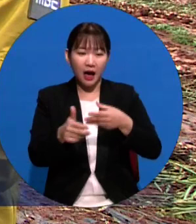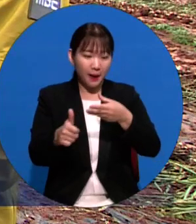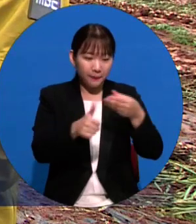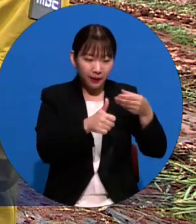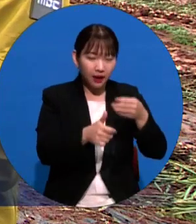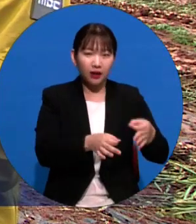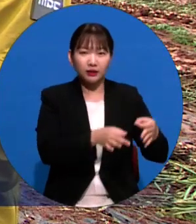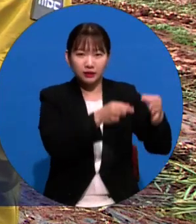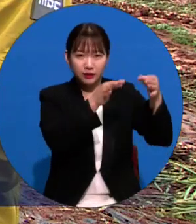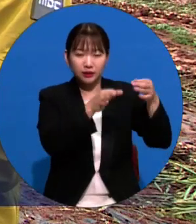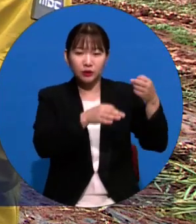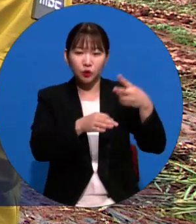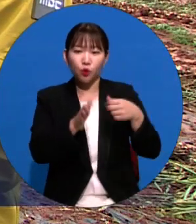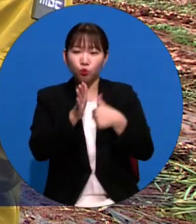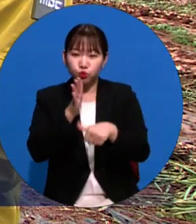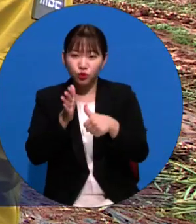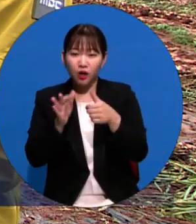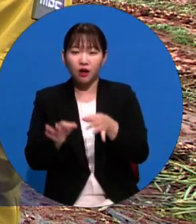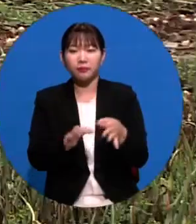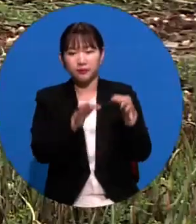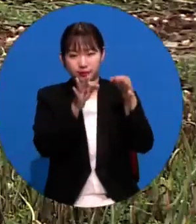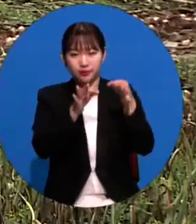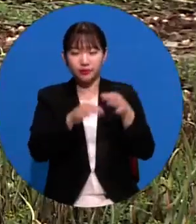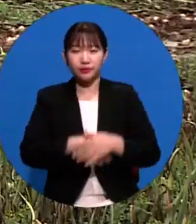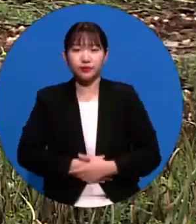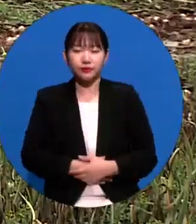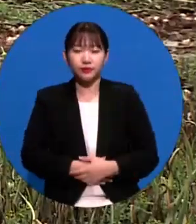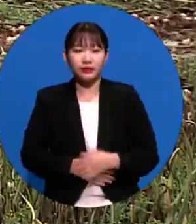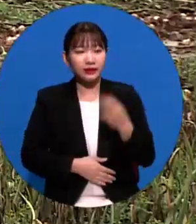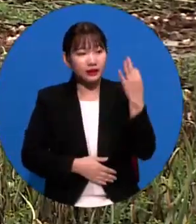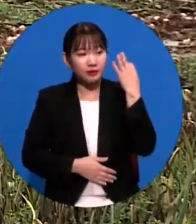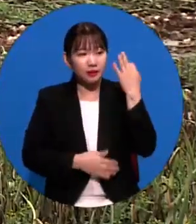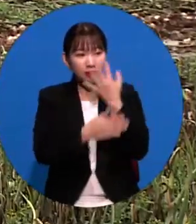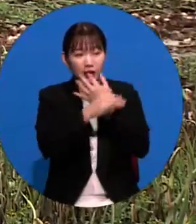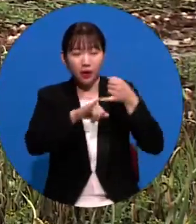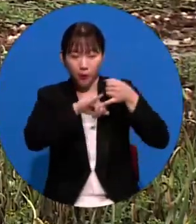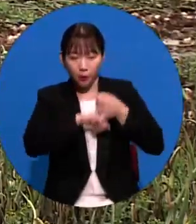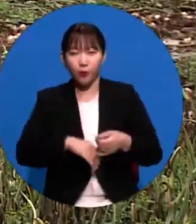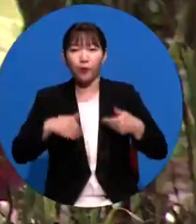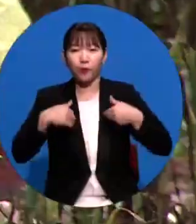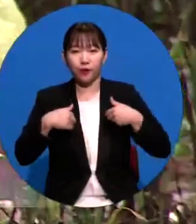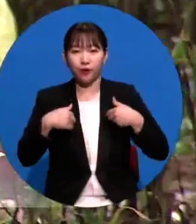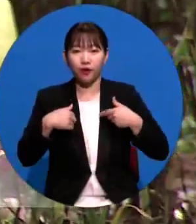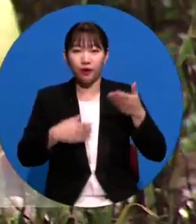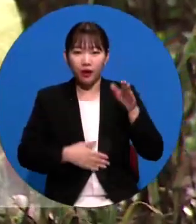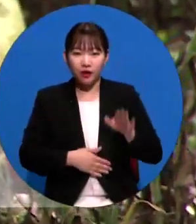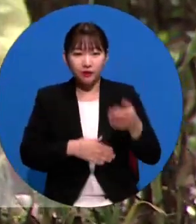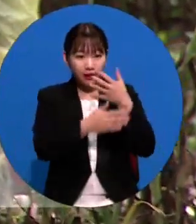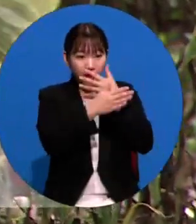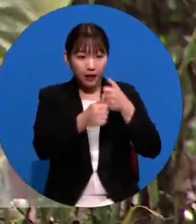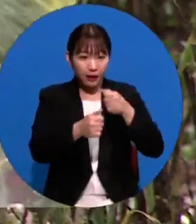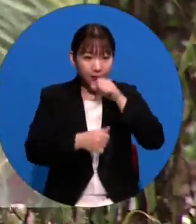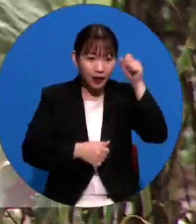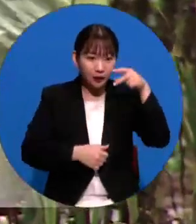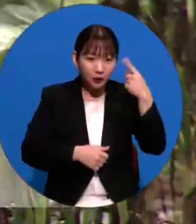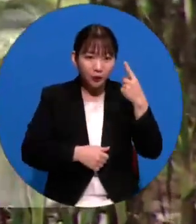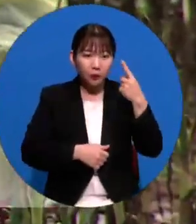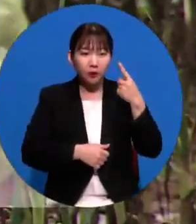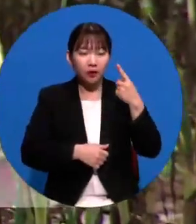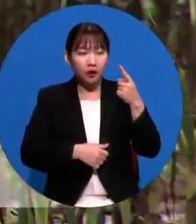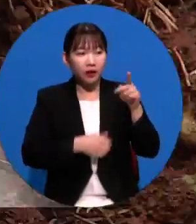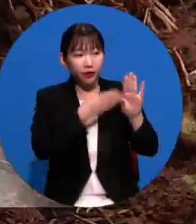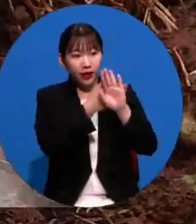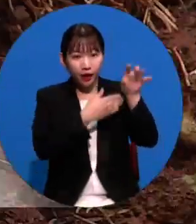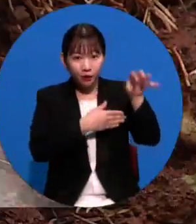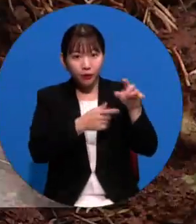계속 올라가고 또 농자재 값도 올라가고 그러니까요. 10일 전 예약도 필수입니다. 하지만 예약이 됐어도 인건비를